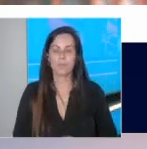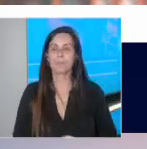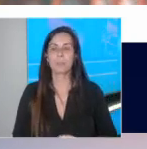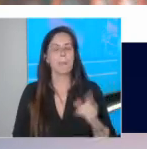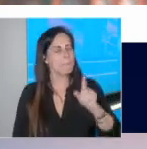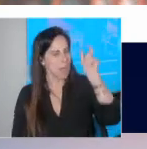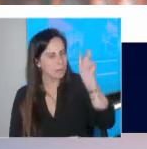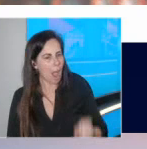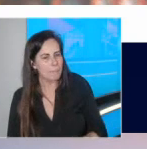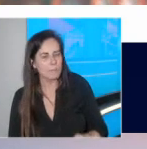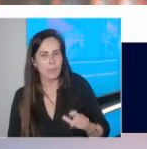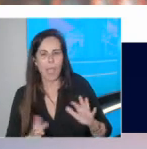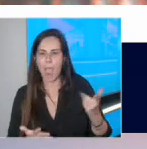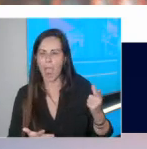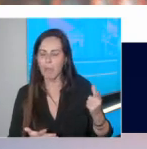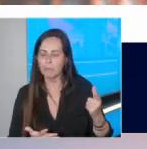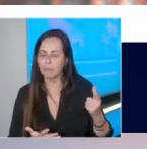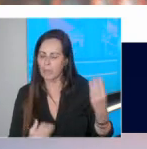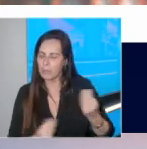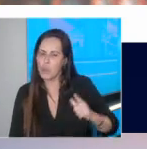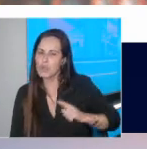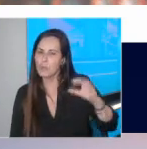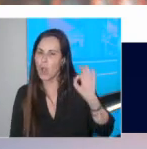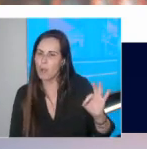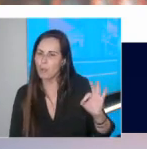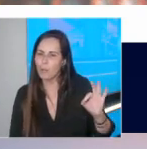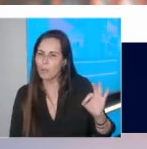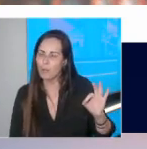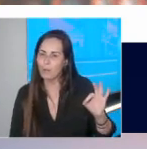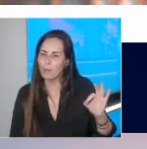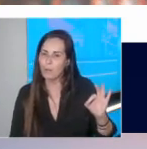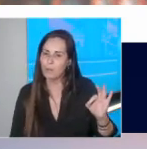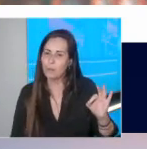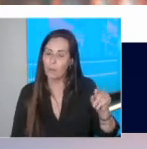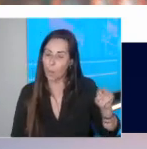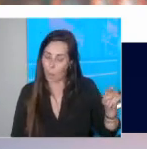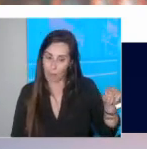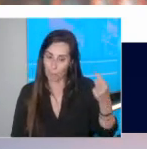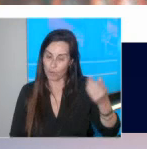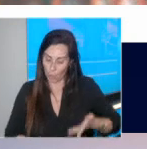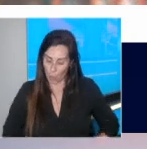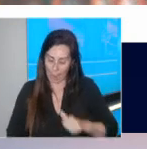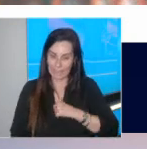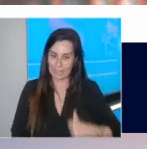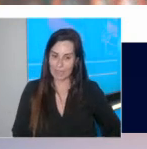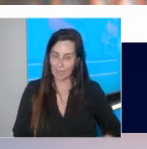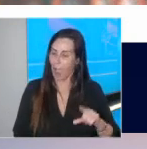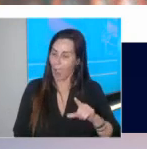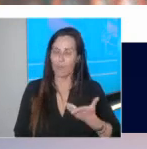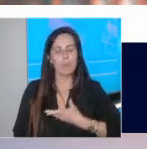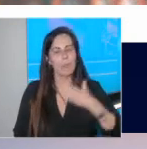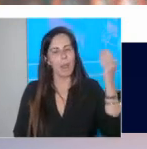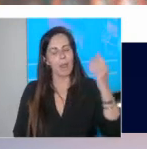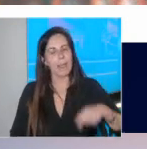ב-2025. אז מי הוא? כיצד שורשיו האישיים, אב שהוא יליד סין, מול החינוך האמריקני